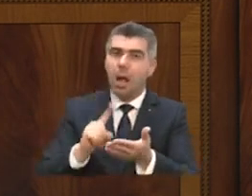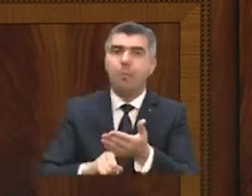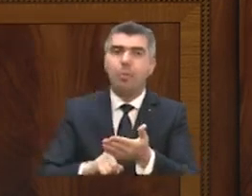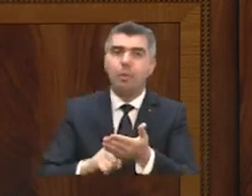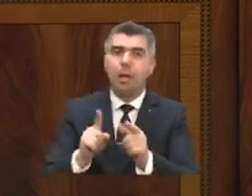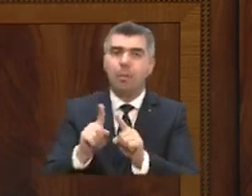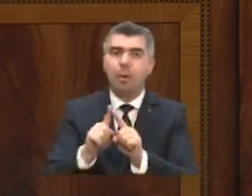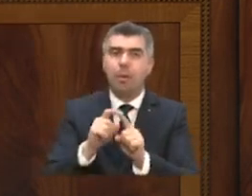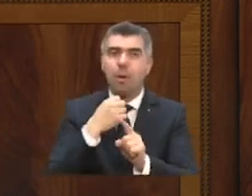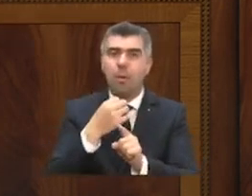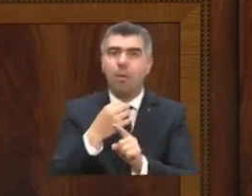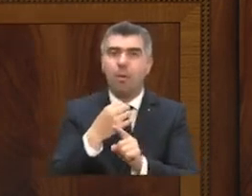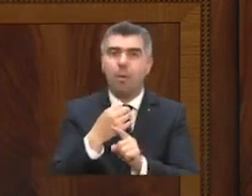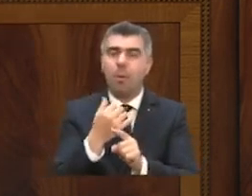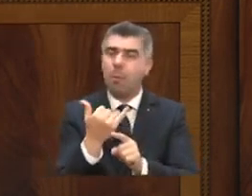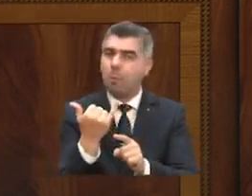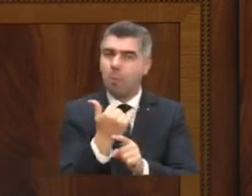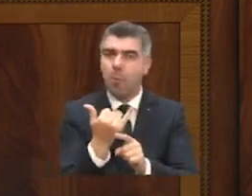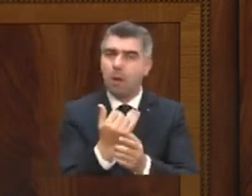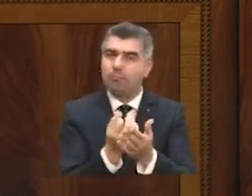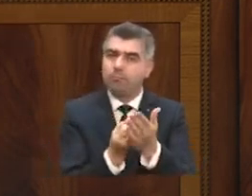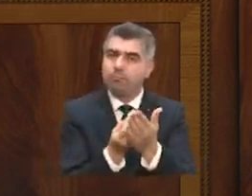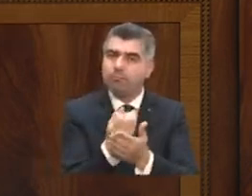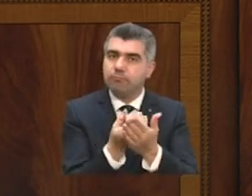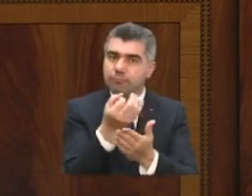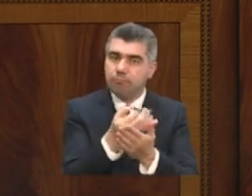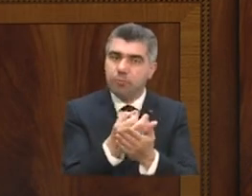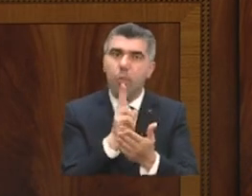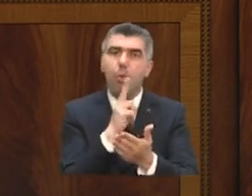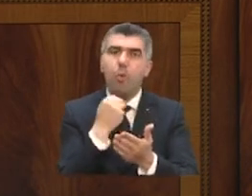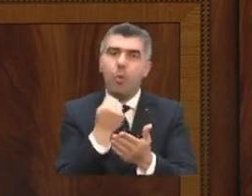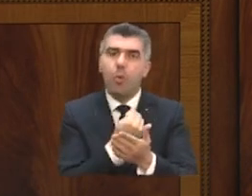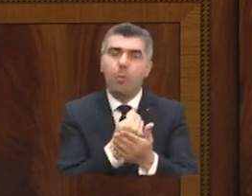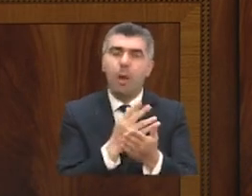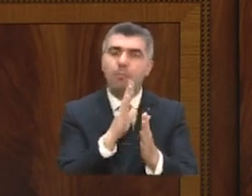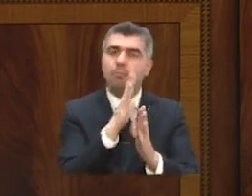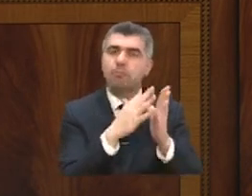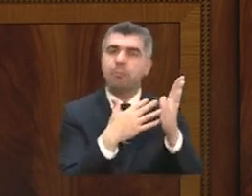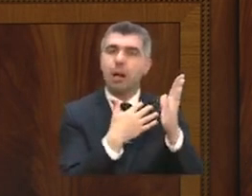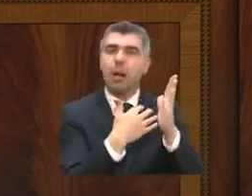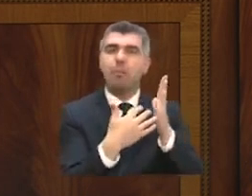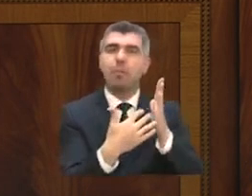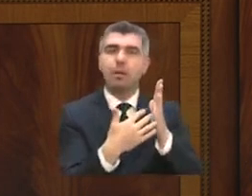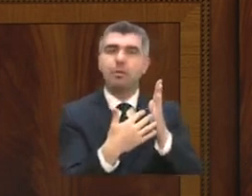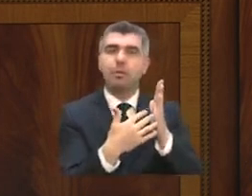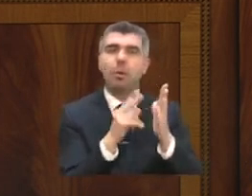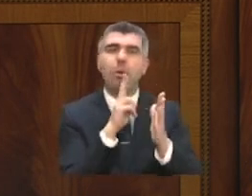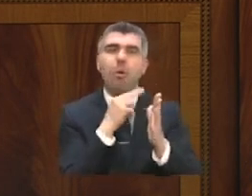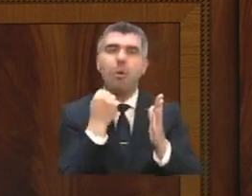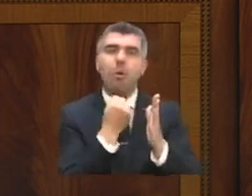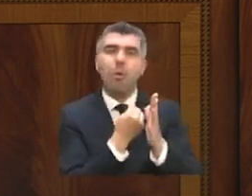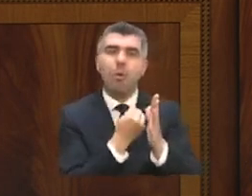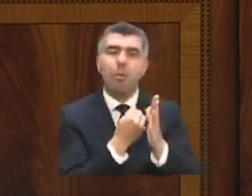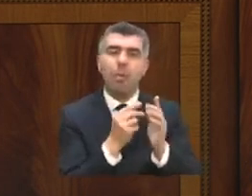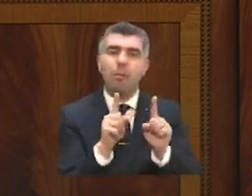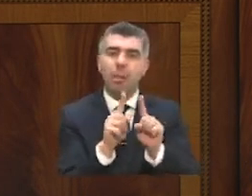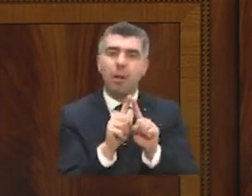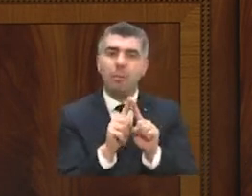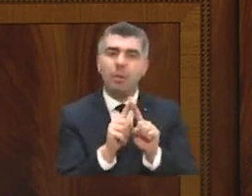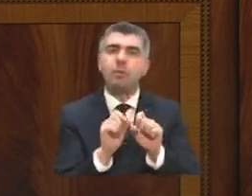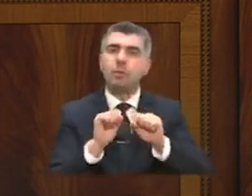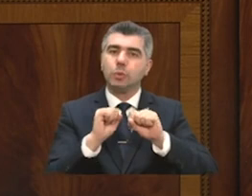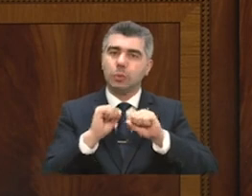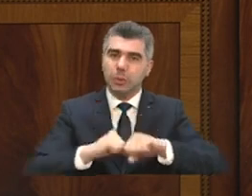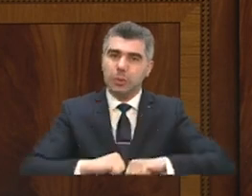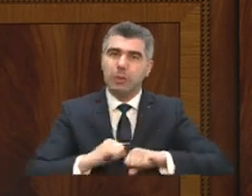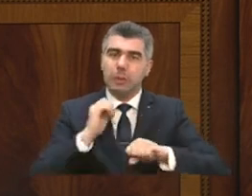الحكومة متمسكة بكل التزاماتها الواردة في البرنامج الذي حصل على ثقتكم الدستورية، خصوصاً في